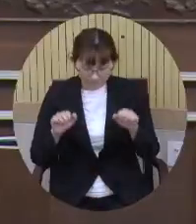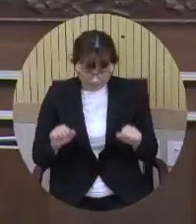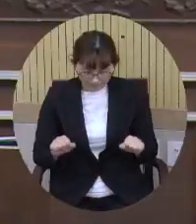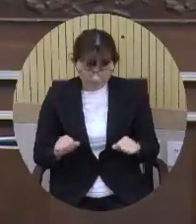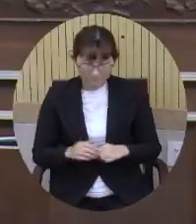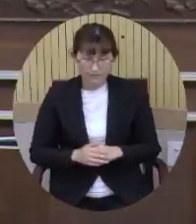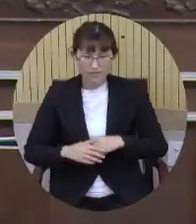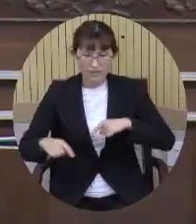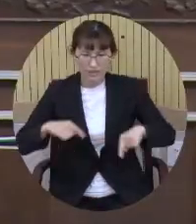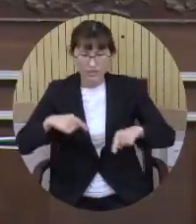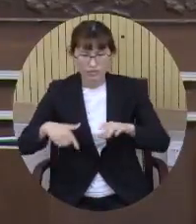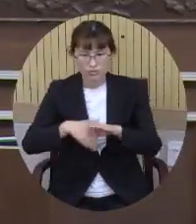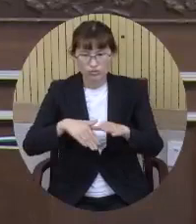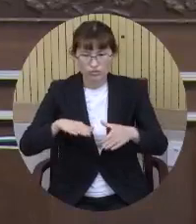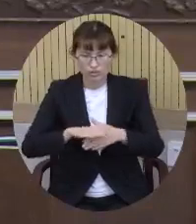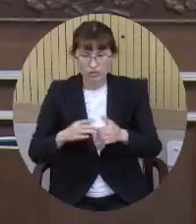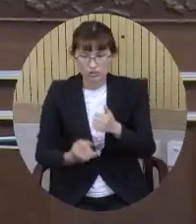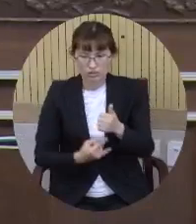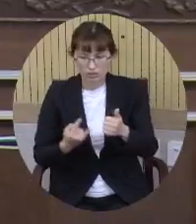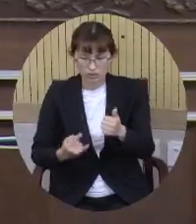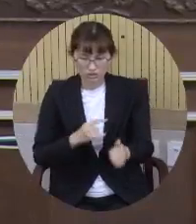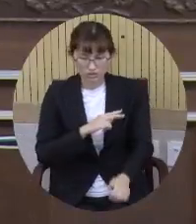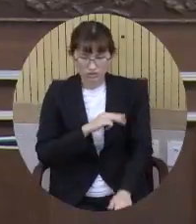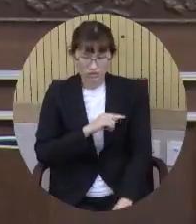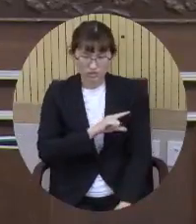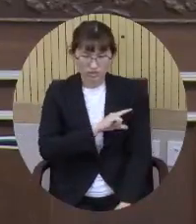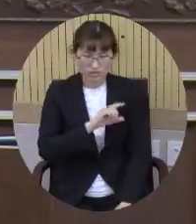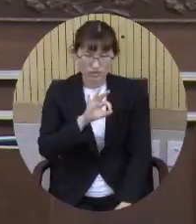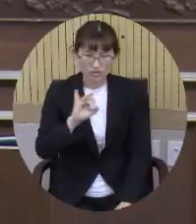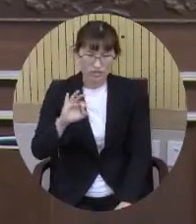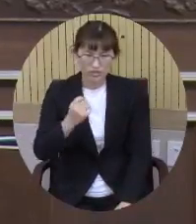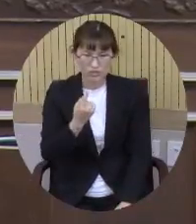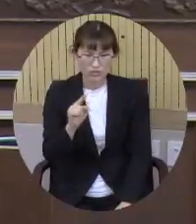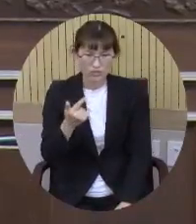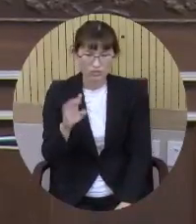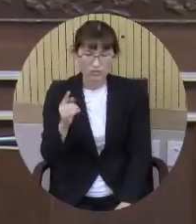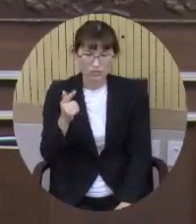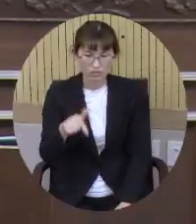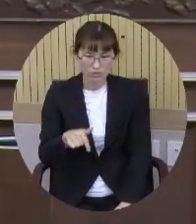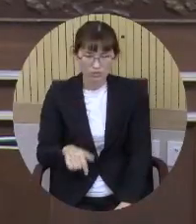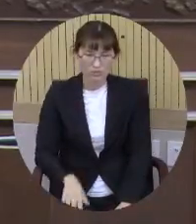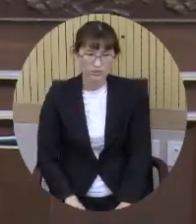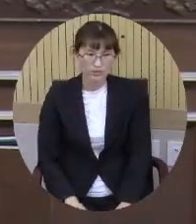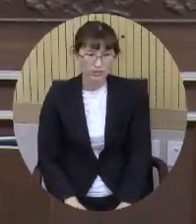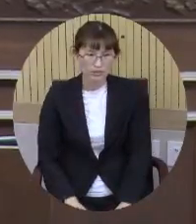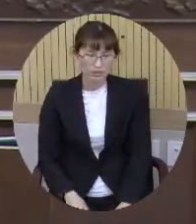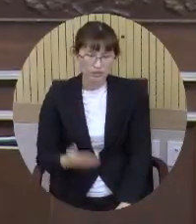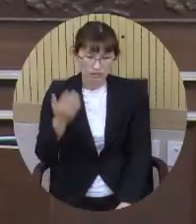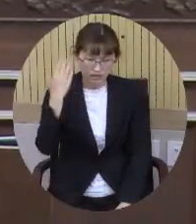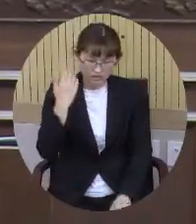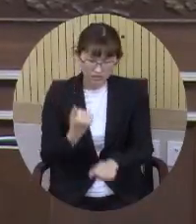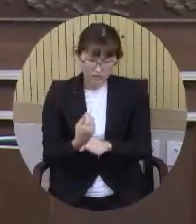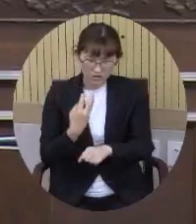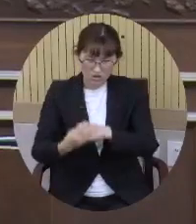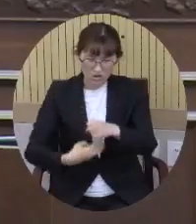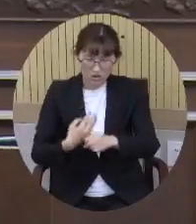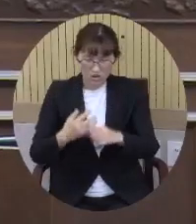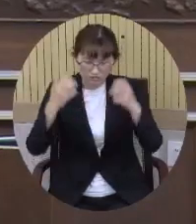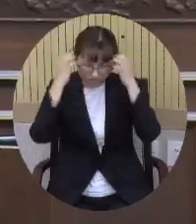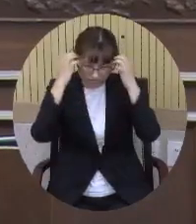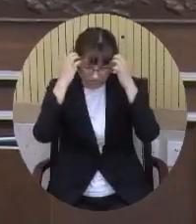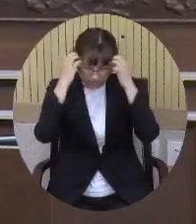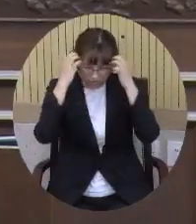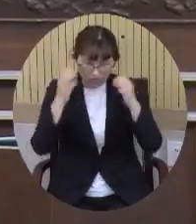안녕하십니까. 행정문화위원회 이완복 의원입니다. 지난 몇 년간 겪은 코로나19는